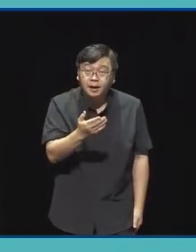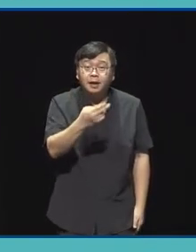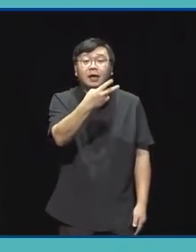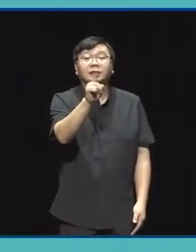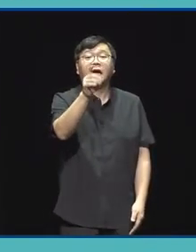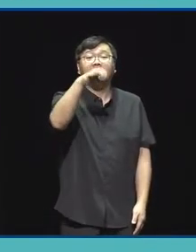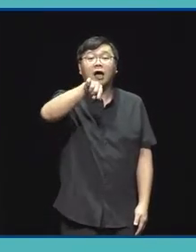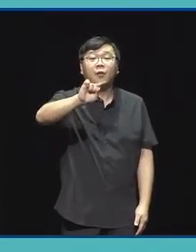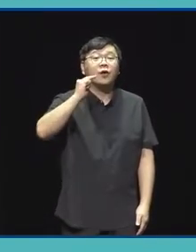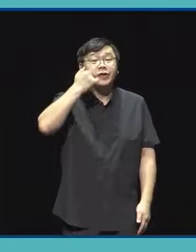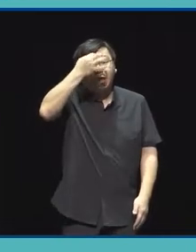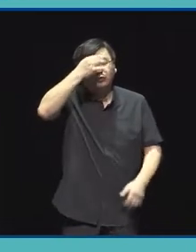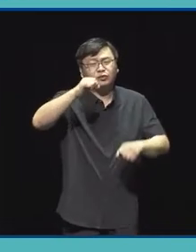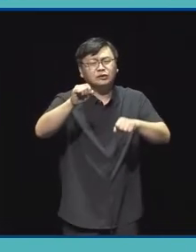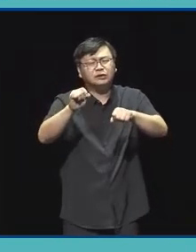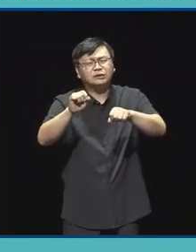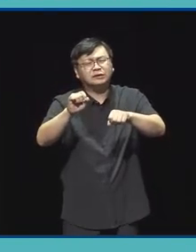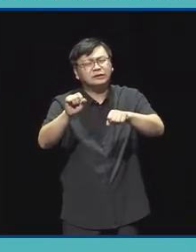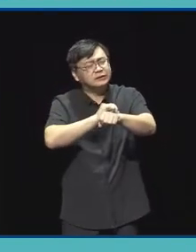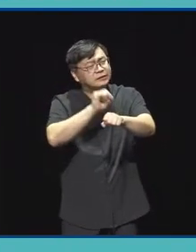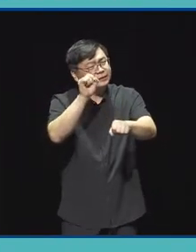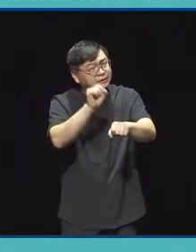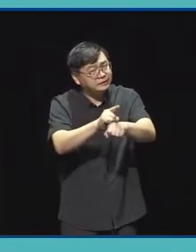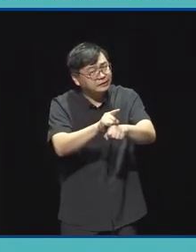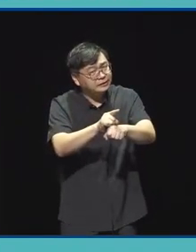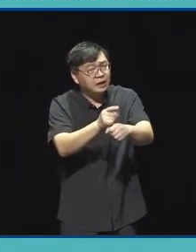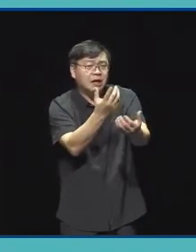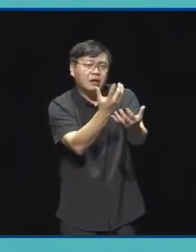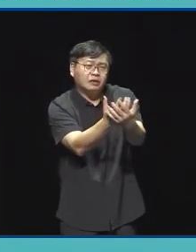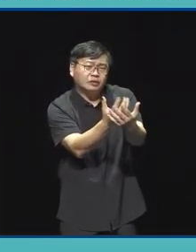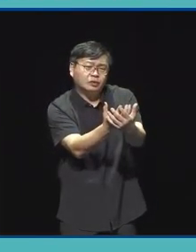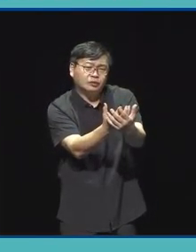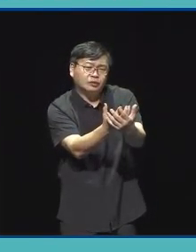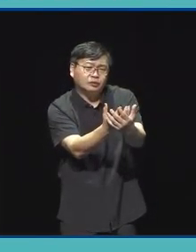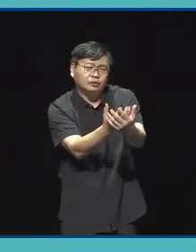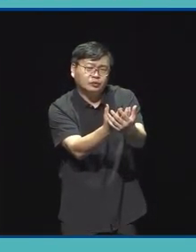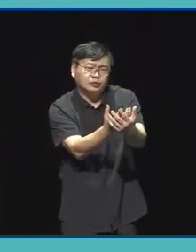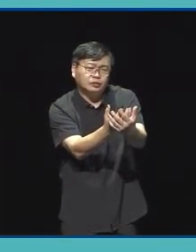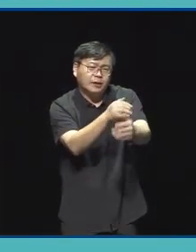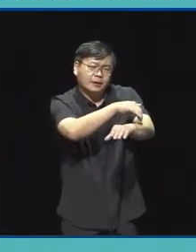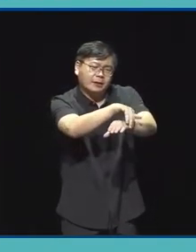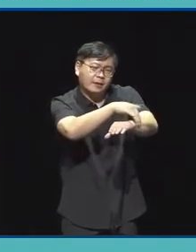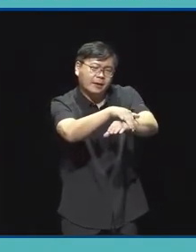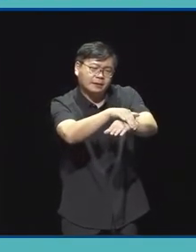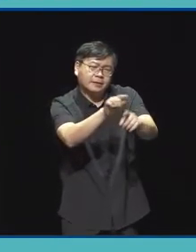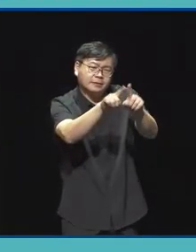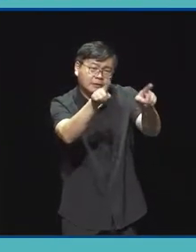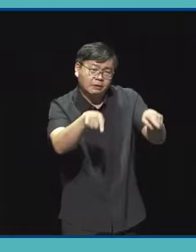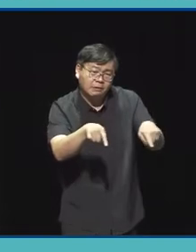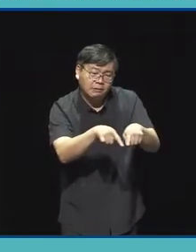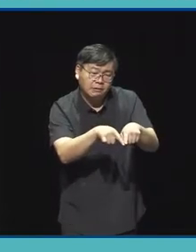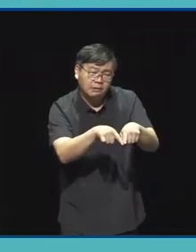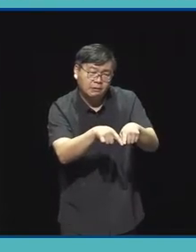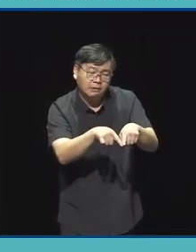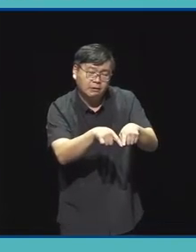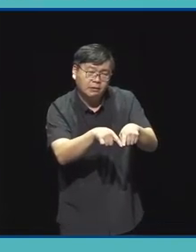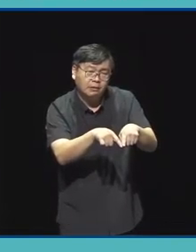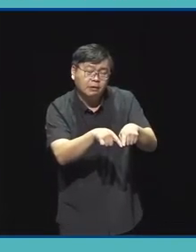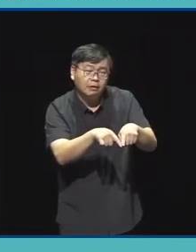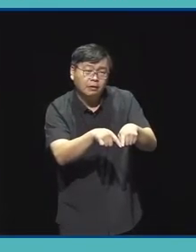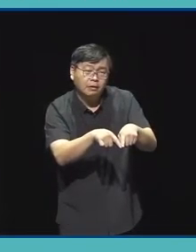예술의 특성상 저희가 지원 신청서만으로는 기억하고 계신 내용이 구체적으로 어떤 부분인지 그리고 이게 어떻게